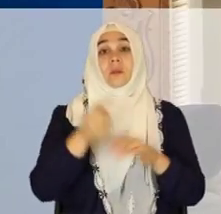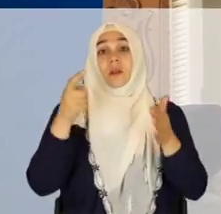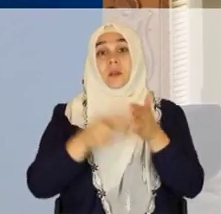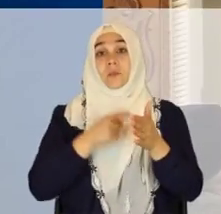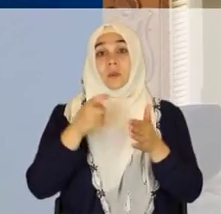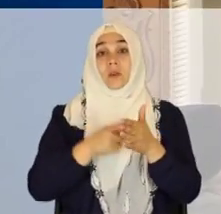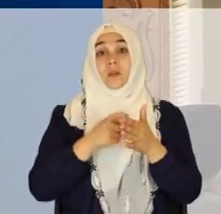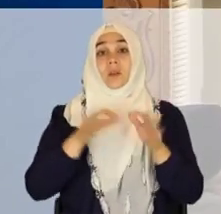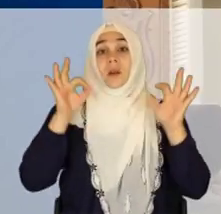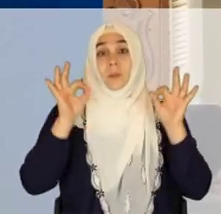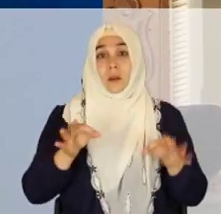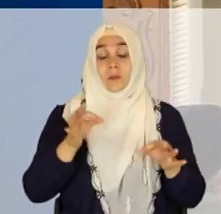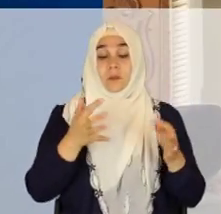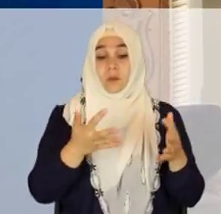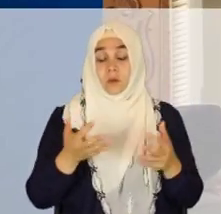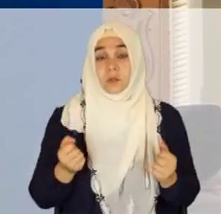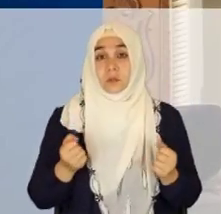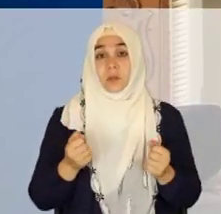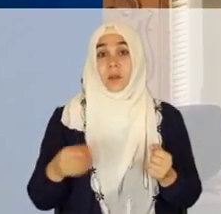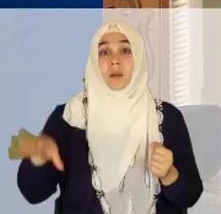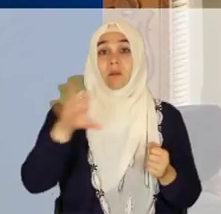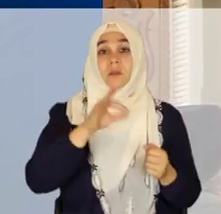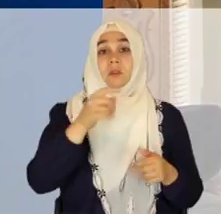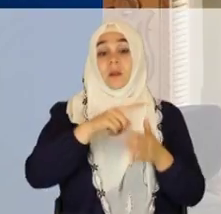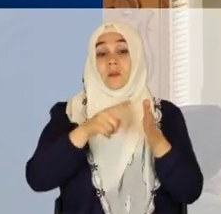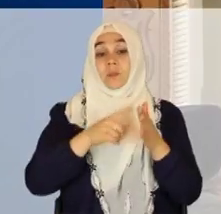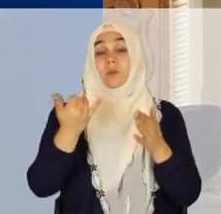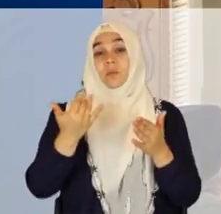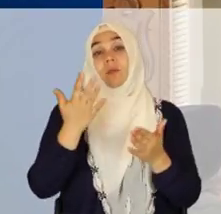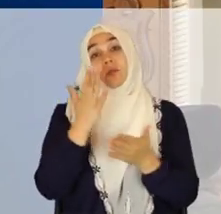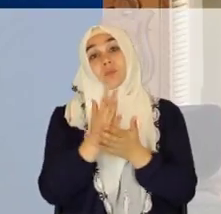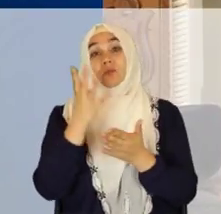Imtihonni haqqoniy olsin va bergan javobiga